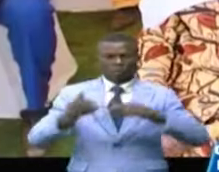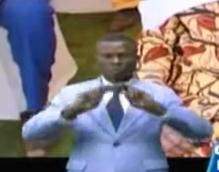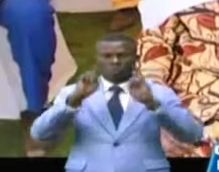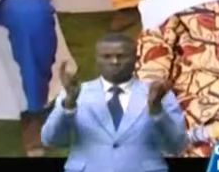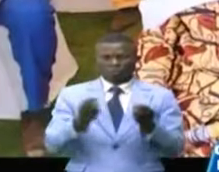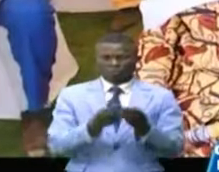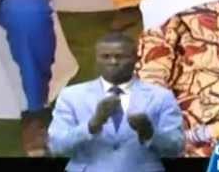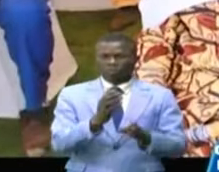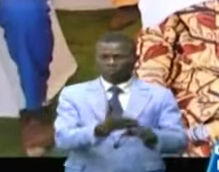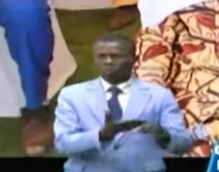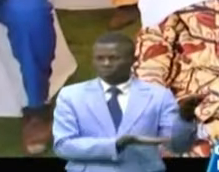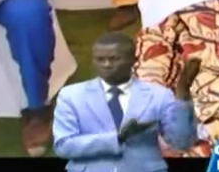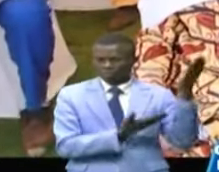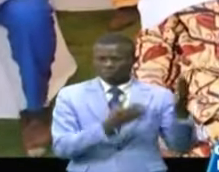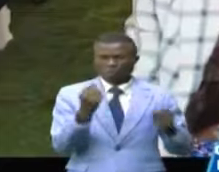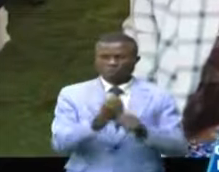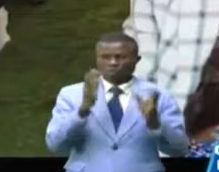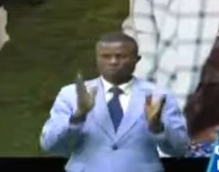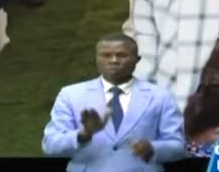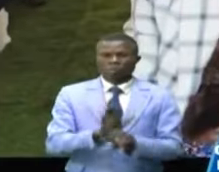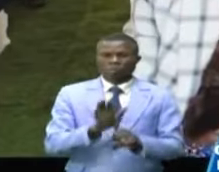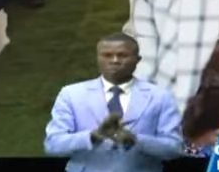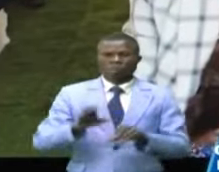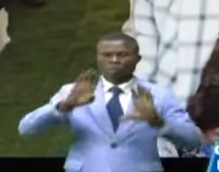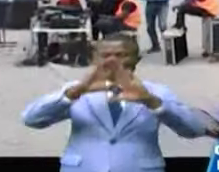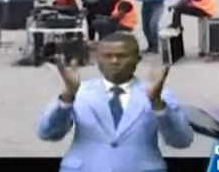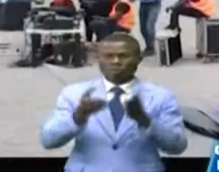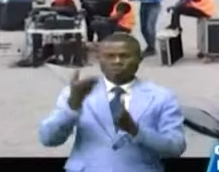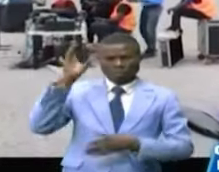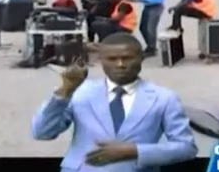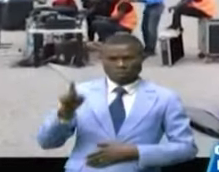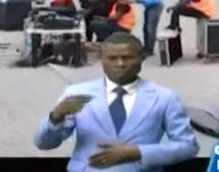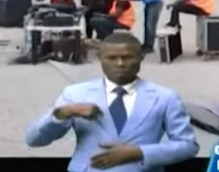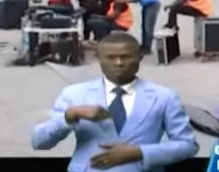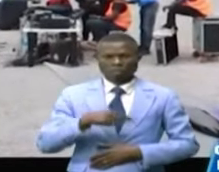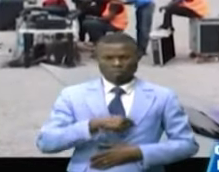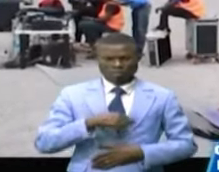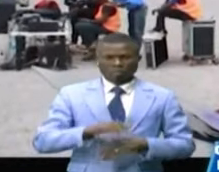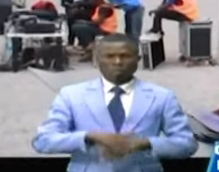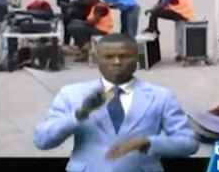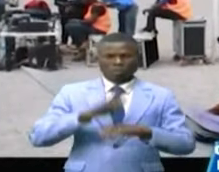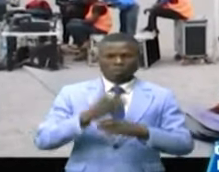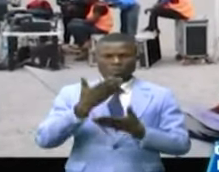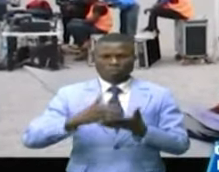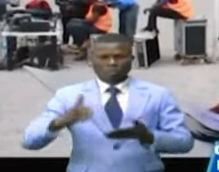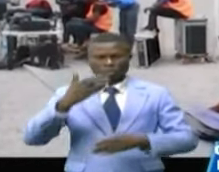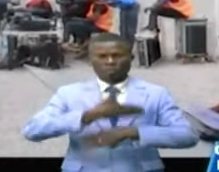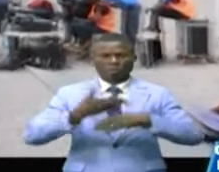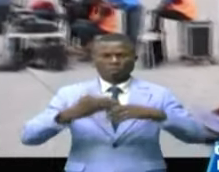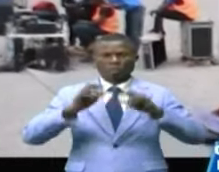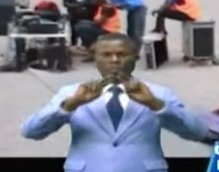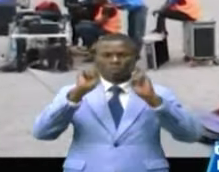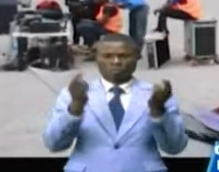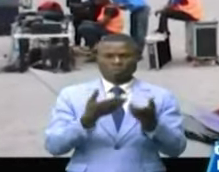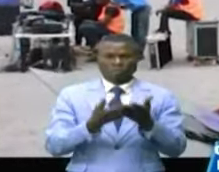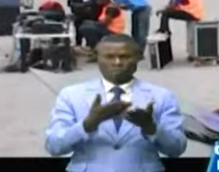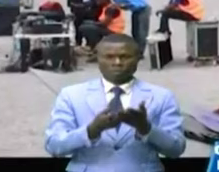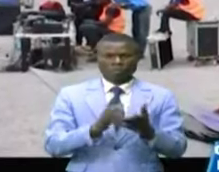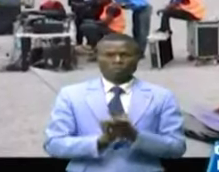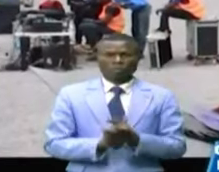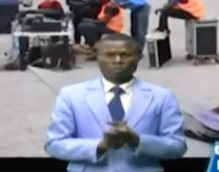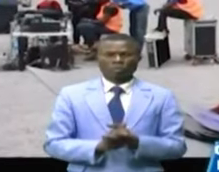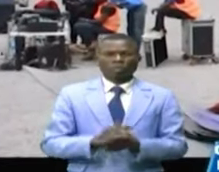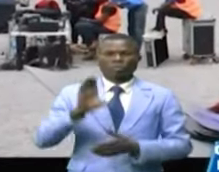un impact dans l'employabilité des personnes des communautés locales. Nous sommes ravis de pouvoir la phase de construction de cette usine. Comidé